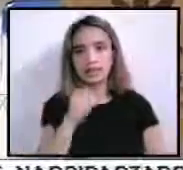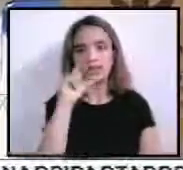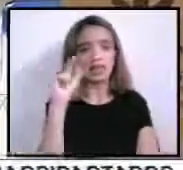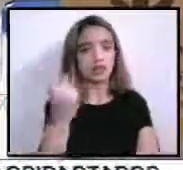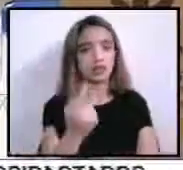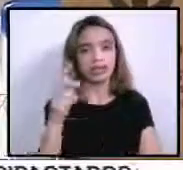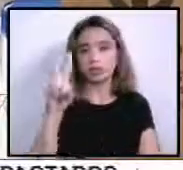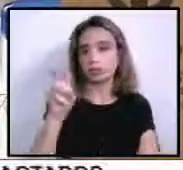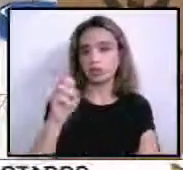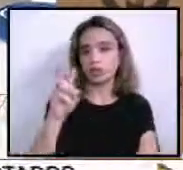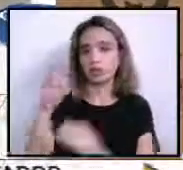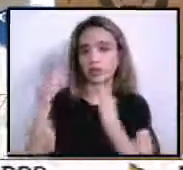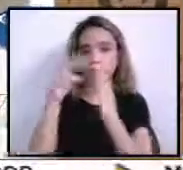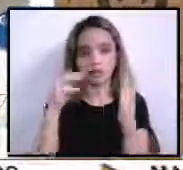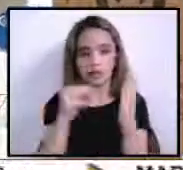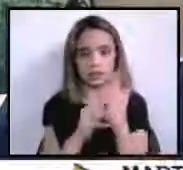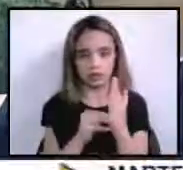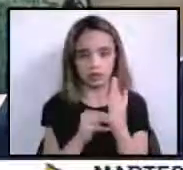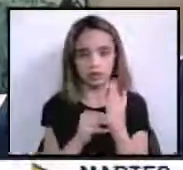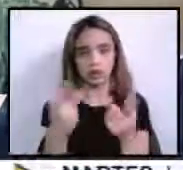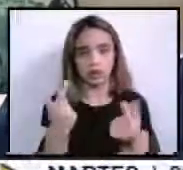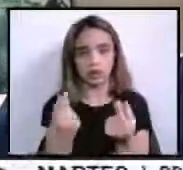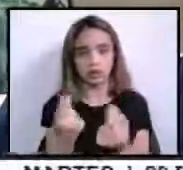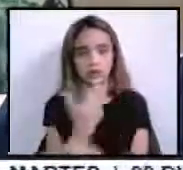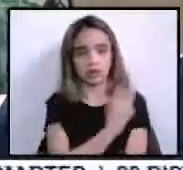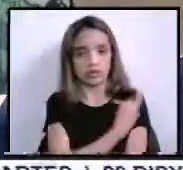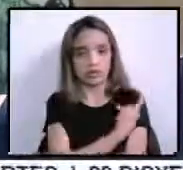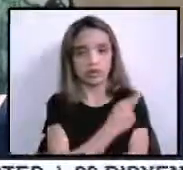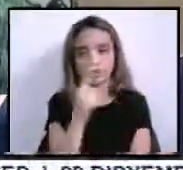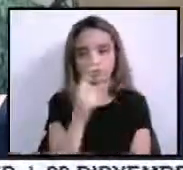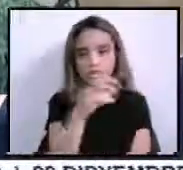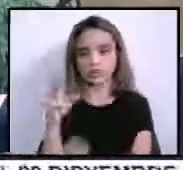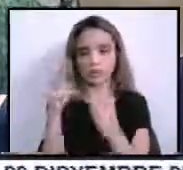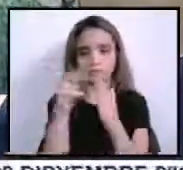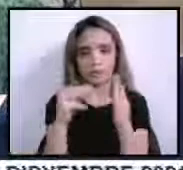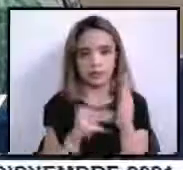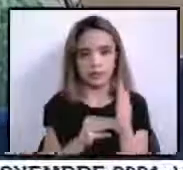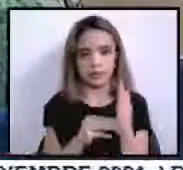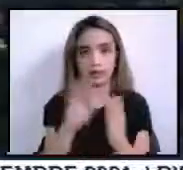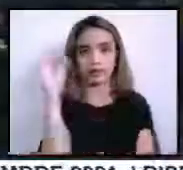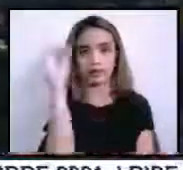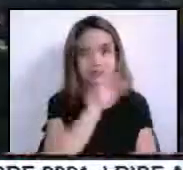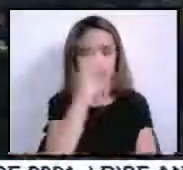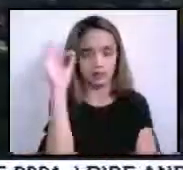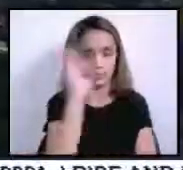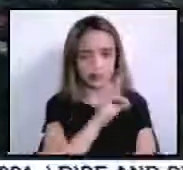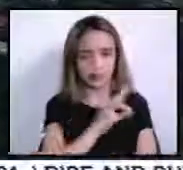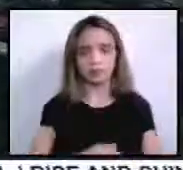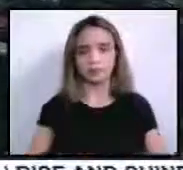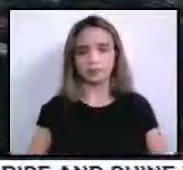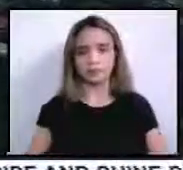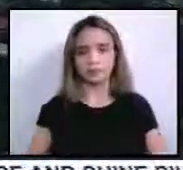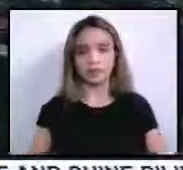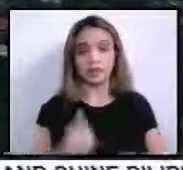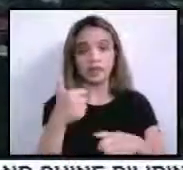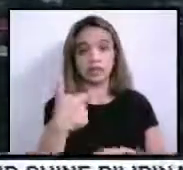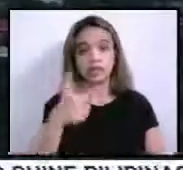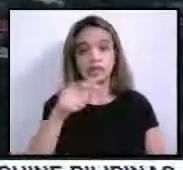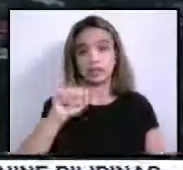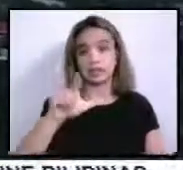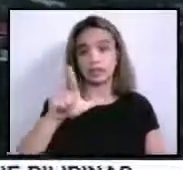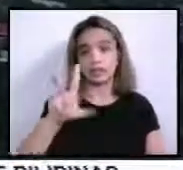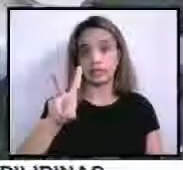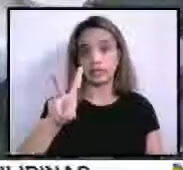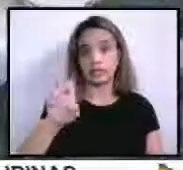doses upang mabakunahan ang nasa 100 milyong mga Pilipino. Tiniyak din ni Galvez na patuloy na pinaghahandaan ang